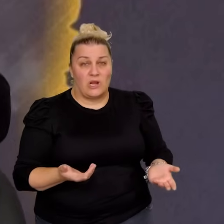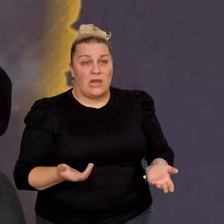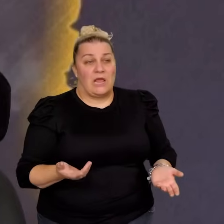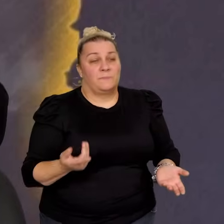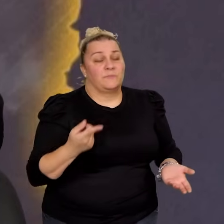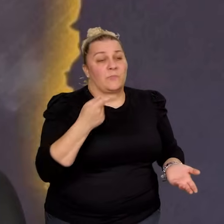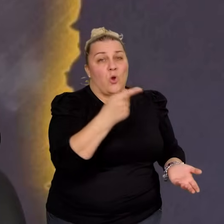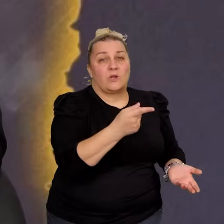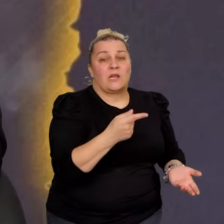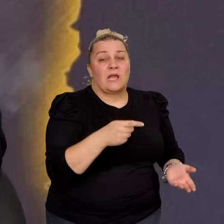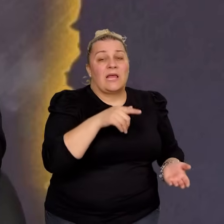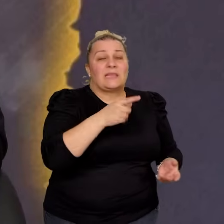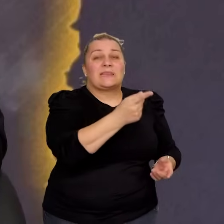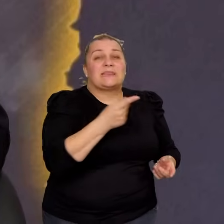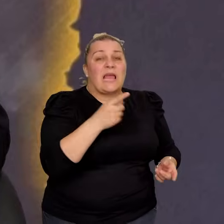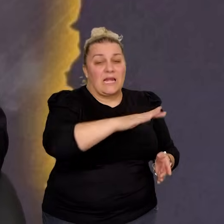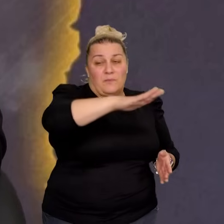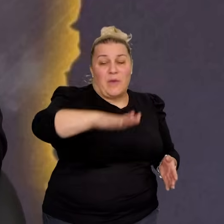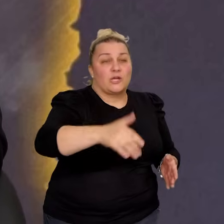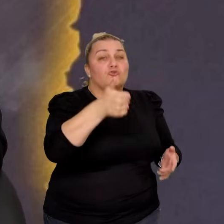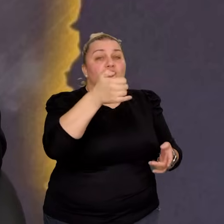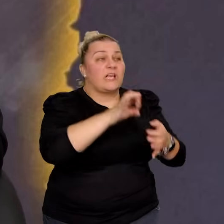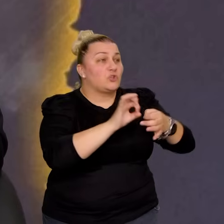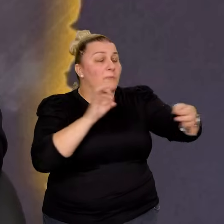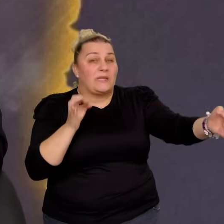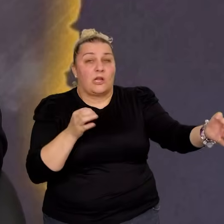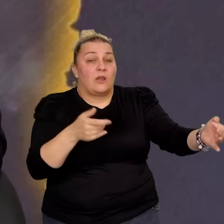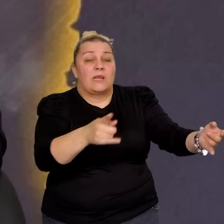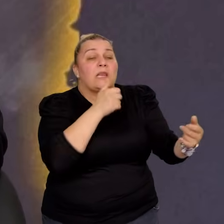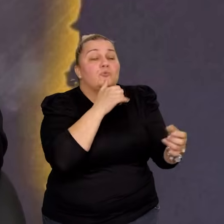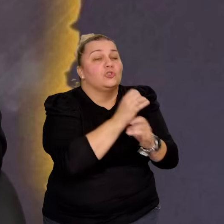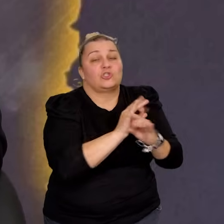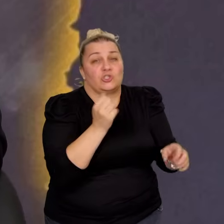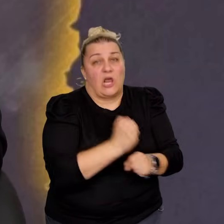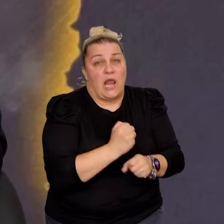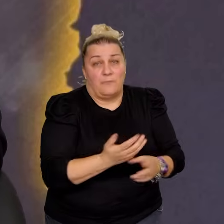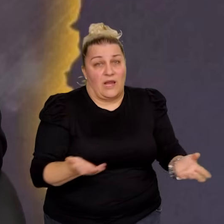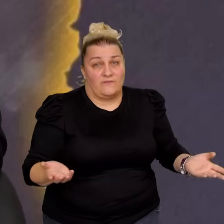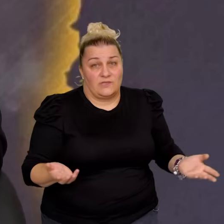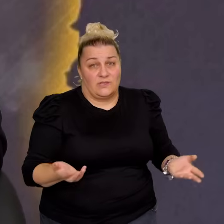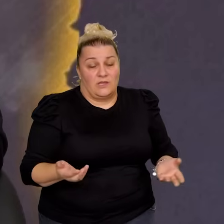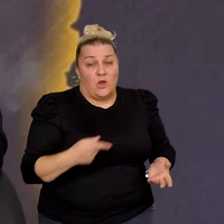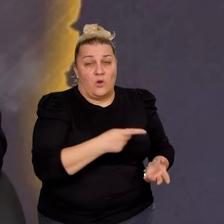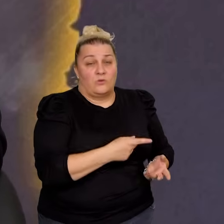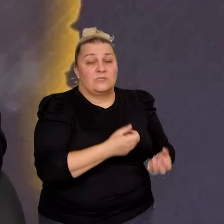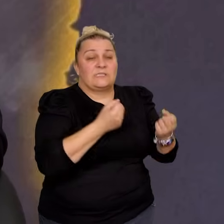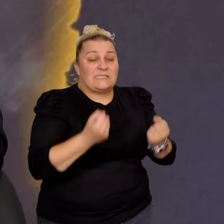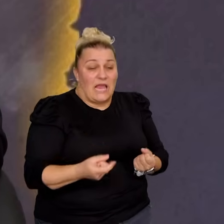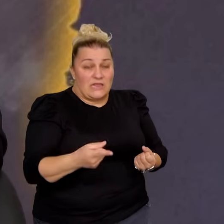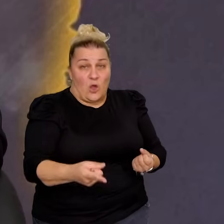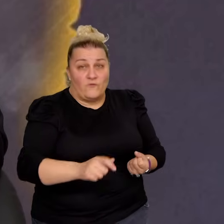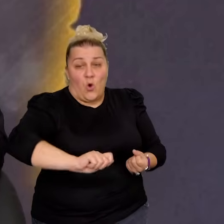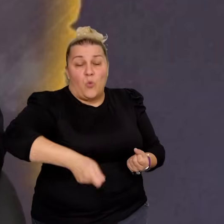parkirao, ne znam, tenkove na 600 metara gdje si ti jednostavno nemoćan. Šta ti vredi pucat na njega, on samo sjedne, zatvori